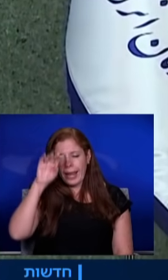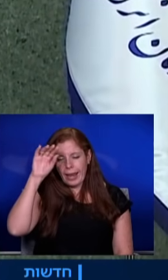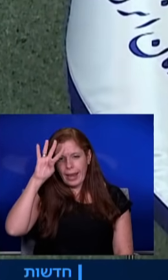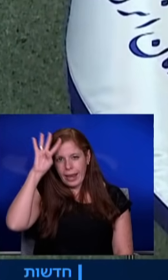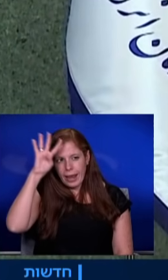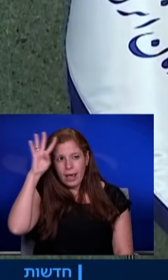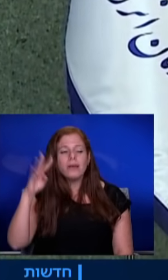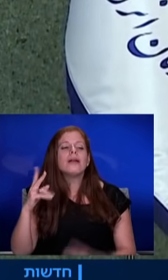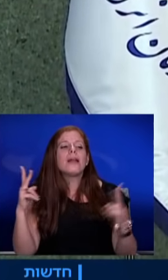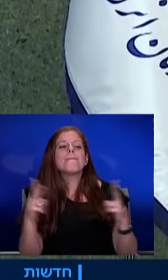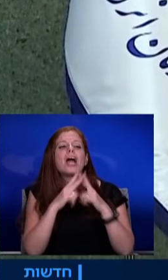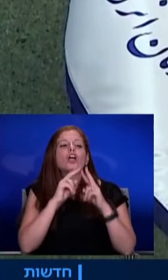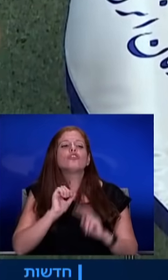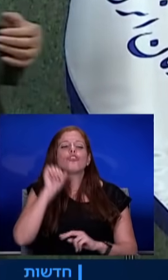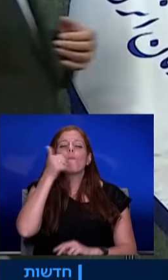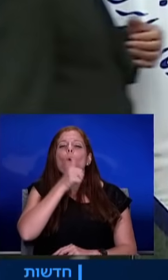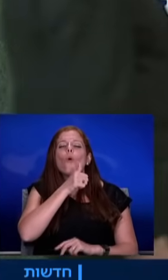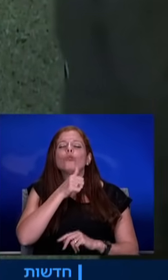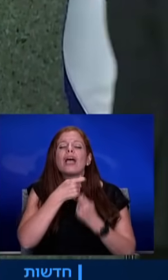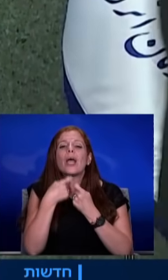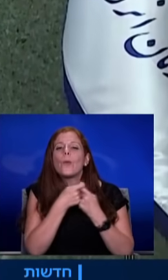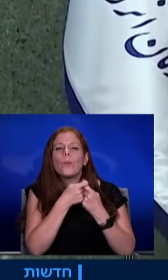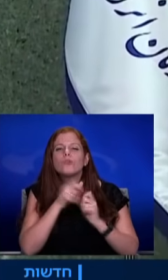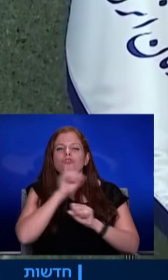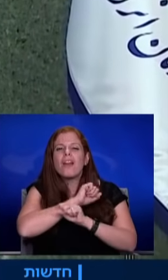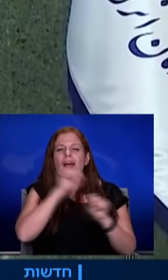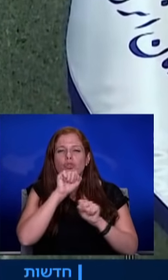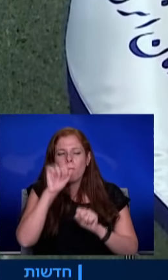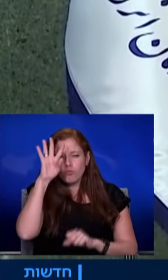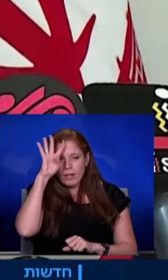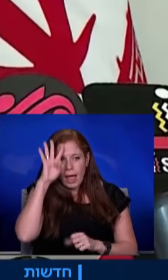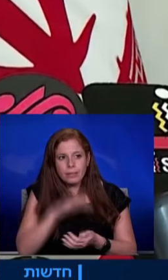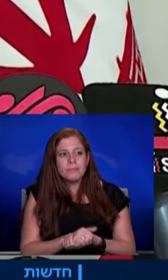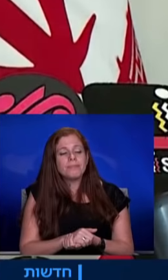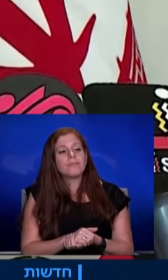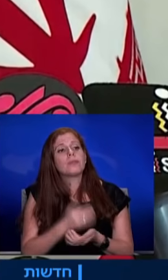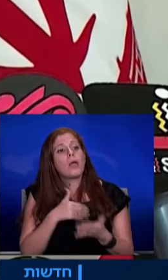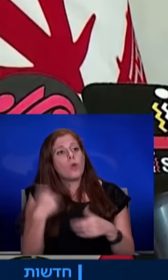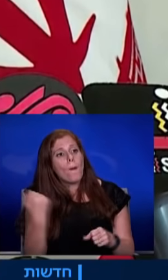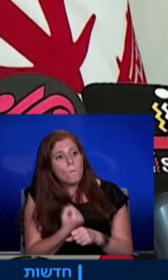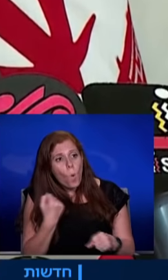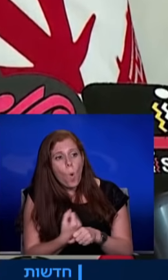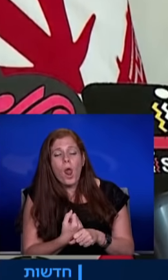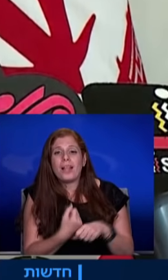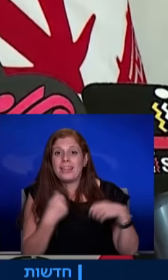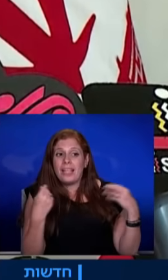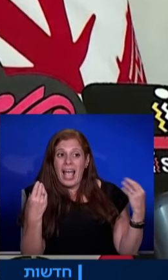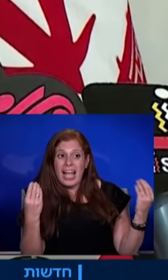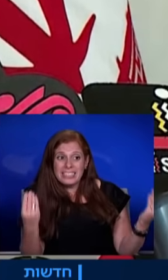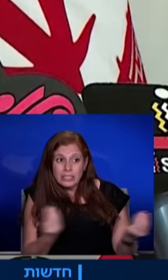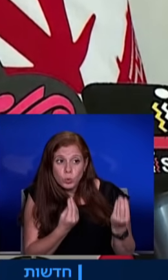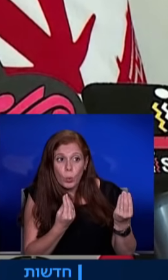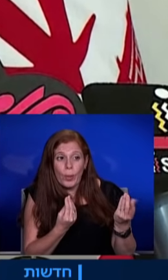הארגון לאנרגיה אטומית של איראן. The continuity of the operation of